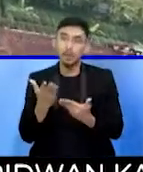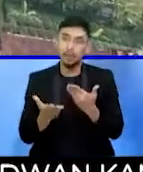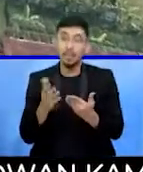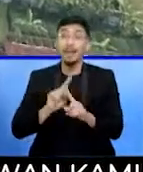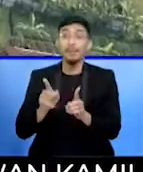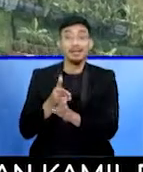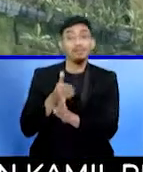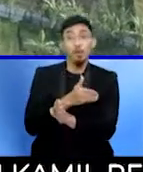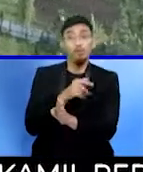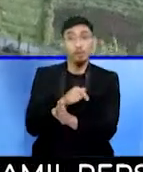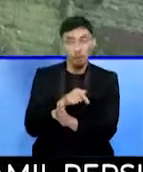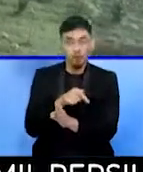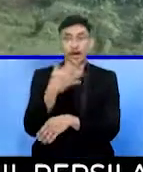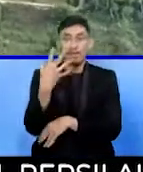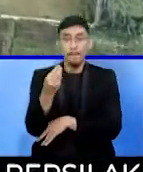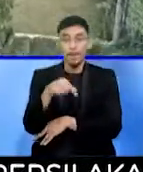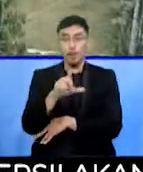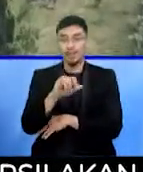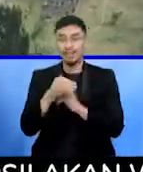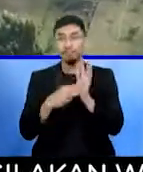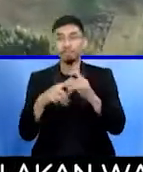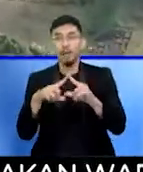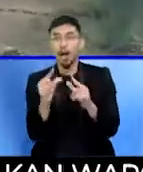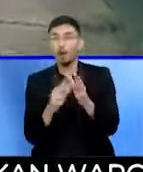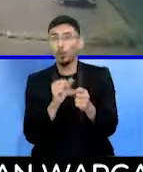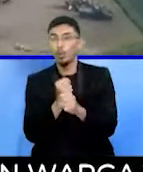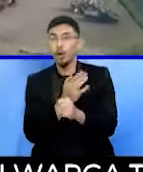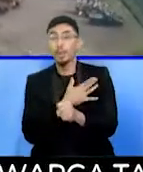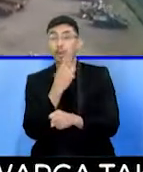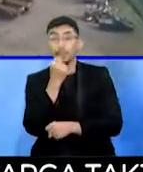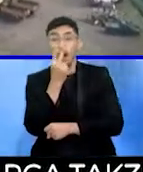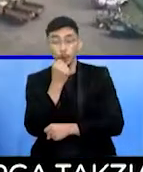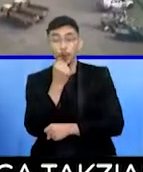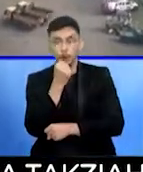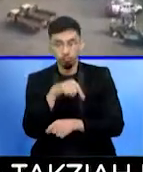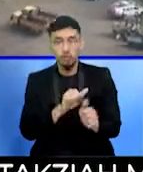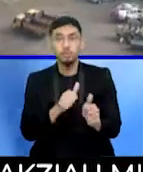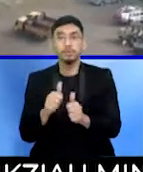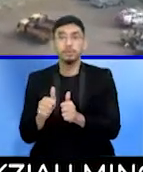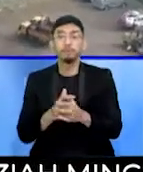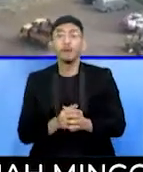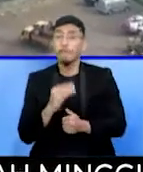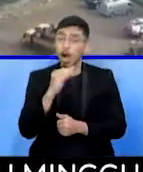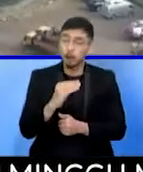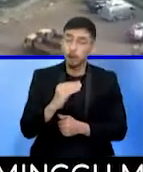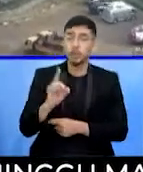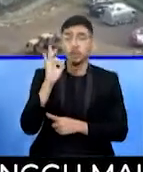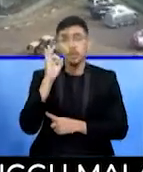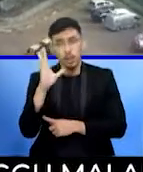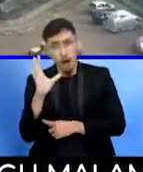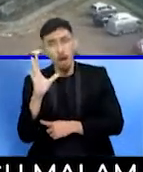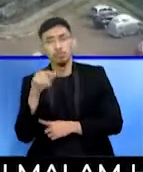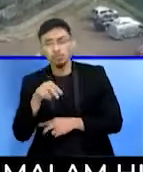di Desa Cimaung di Kabupaten Bandung. Berdasarkan pemantauan kami untuk pada pagi hari, siang hari ini juga semakin